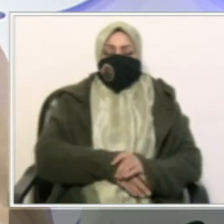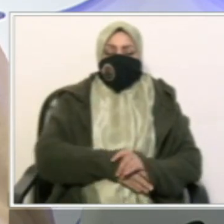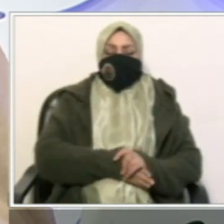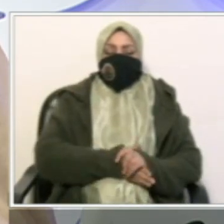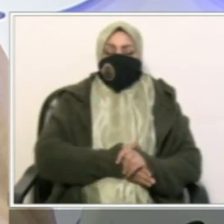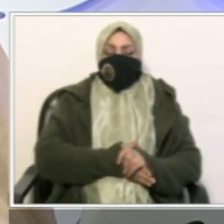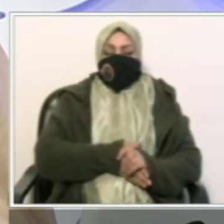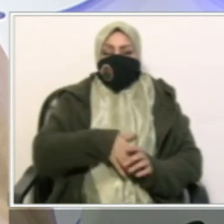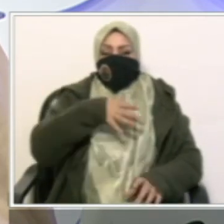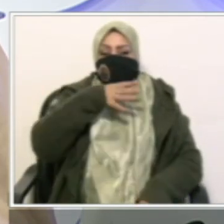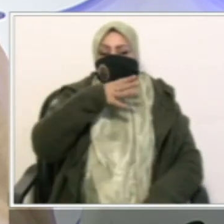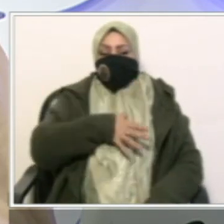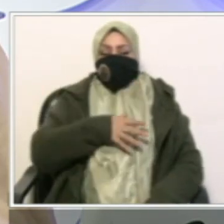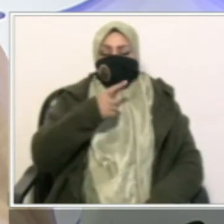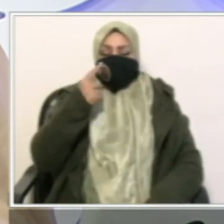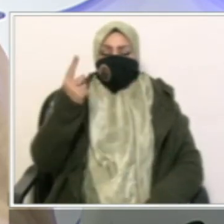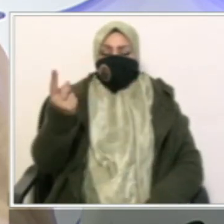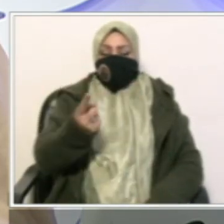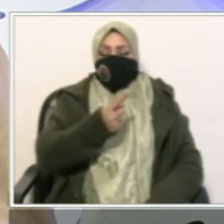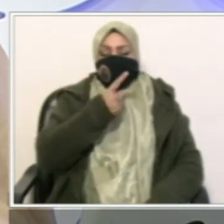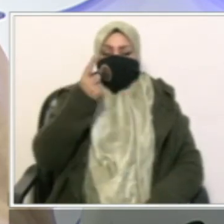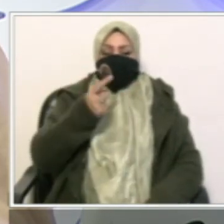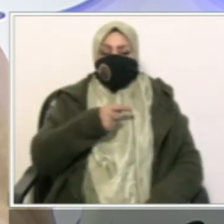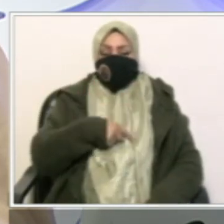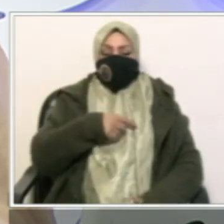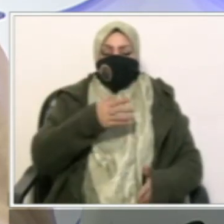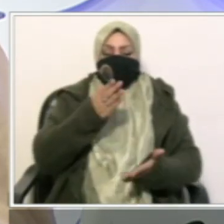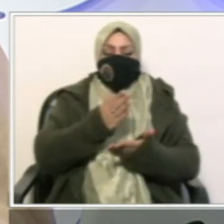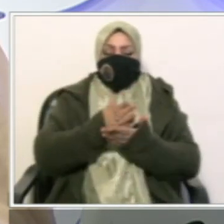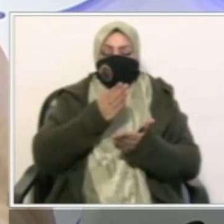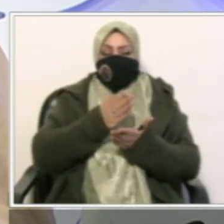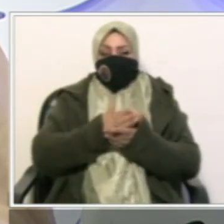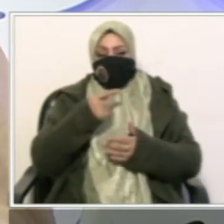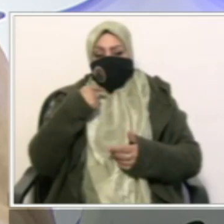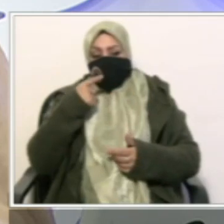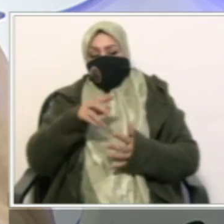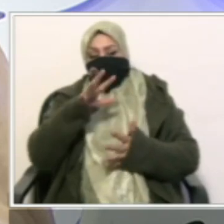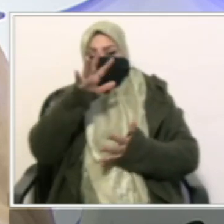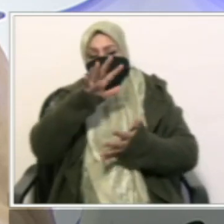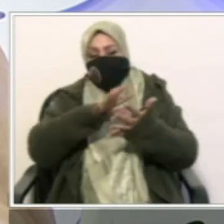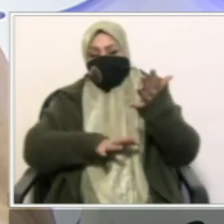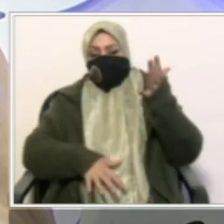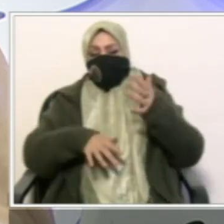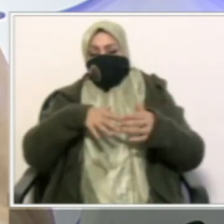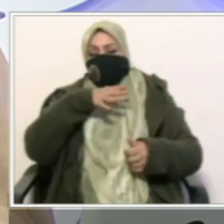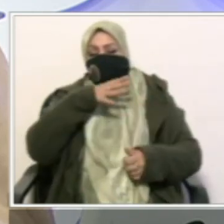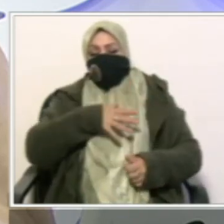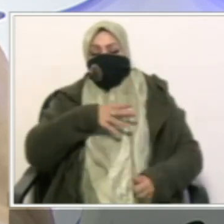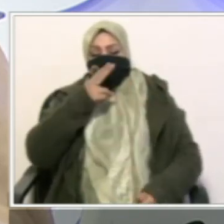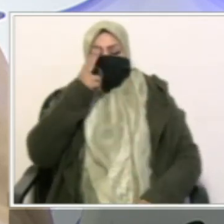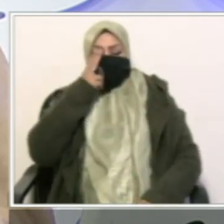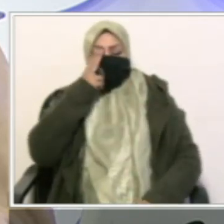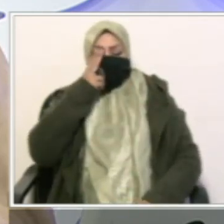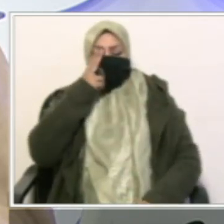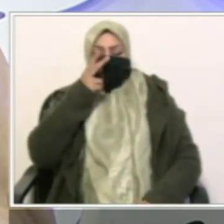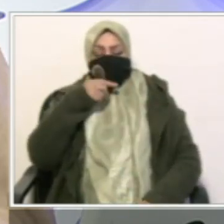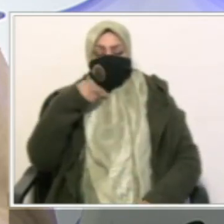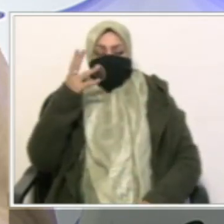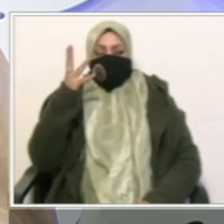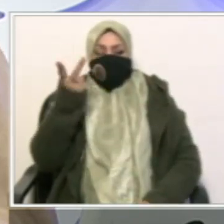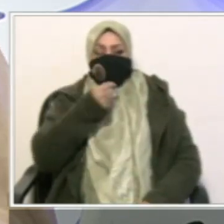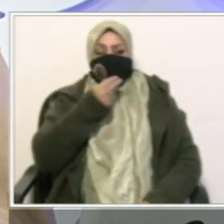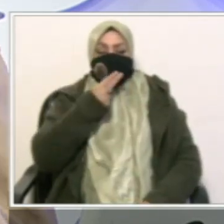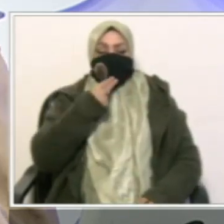لم يقصروا في بيان مثل هذه الأمور، والمفتي حفظه الله ونائبه ومجلس